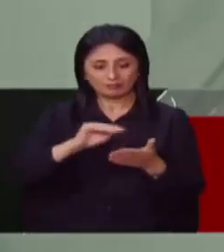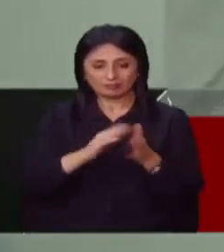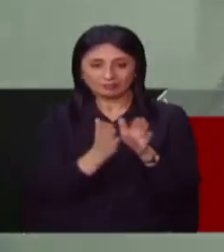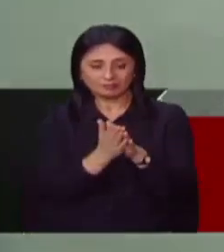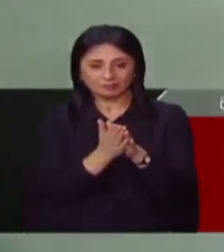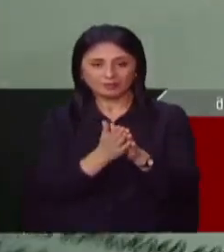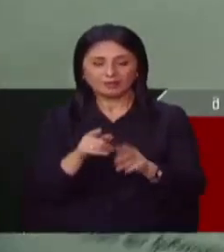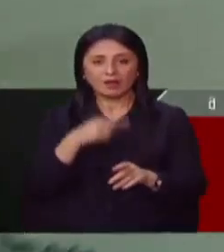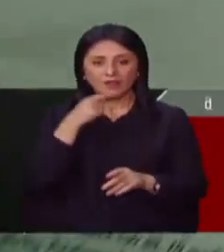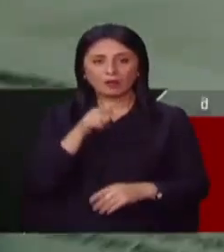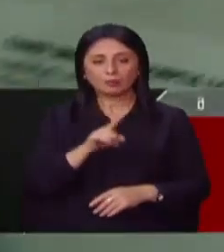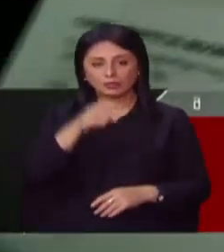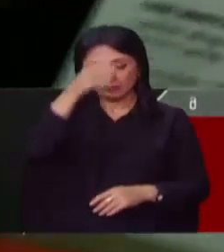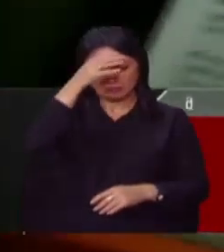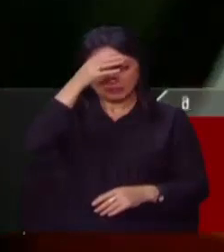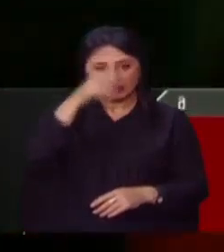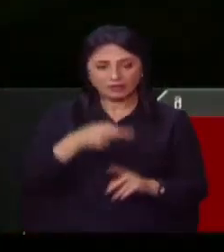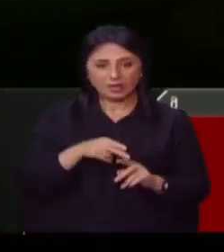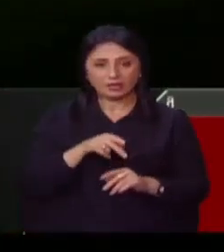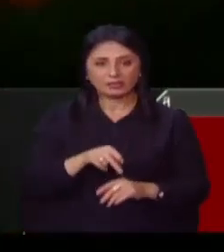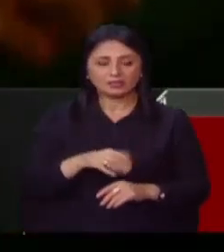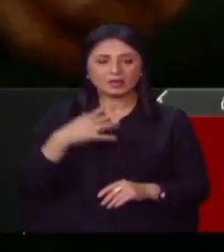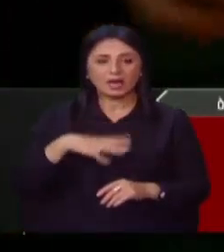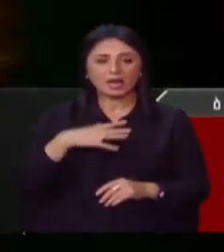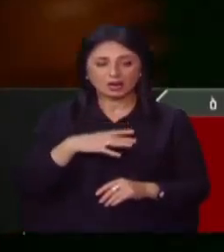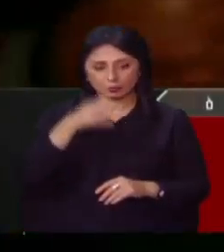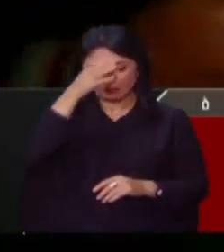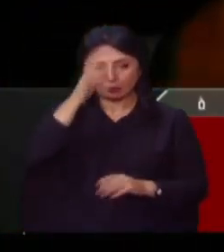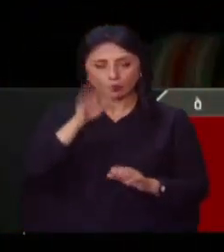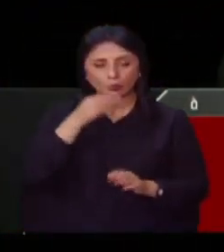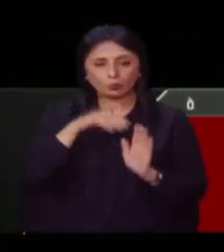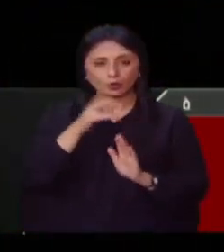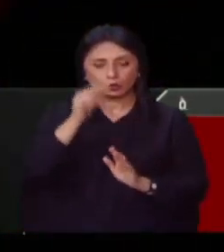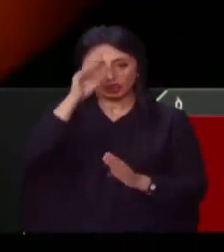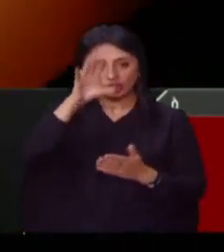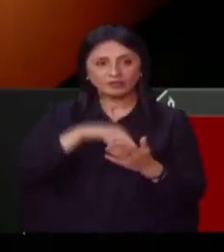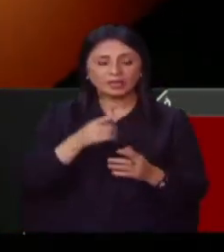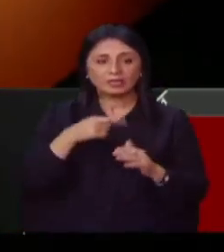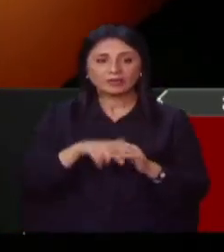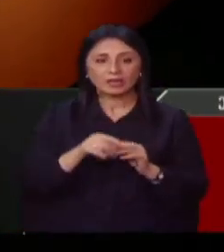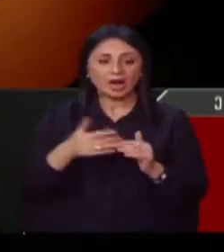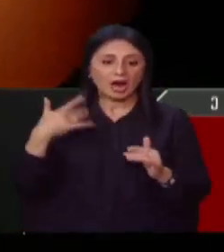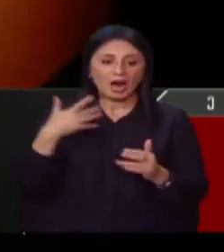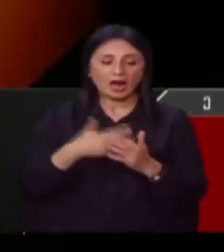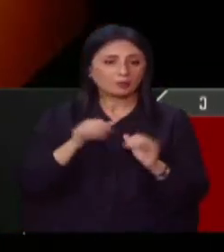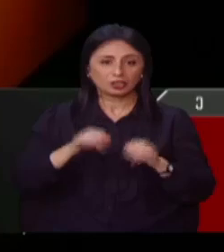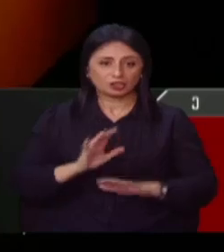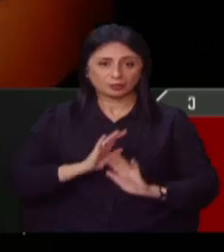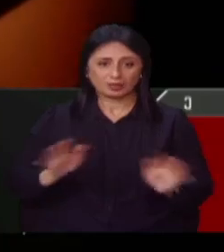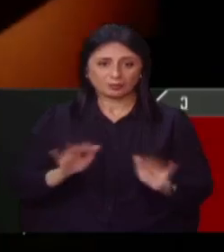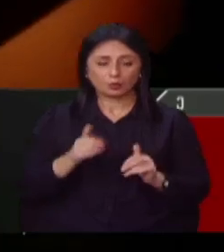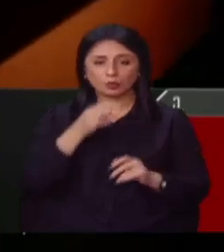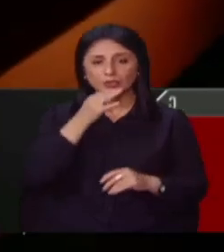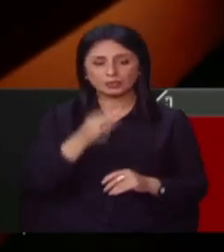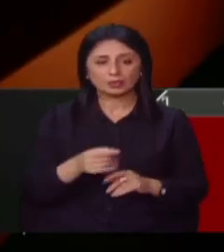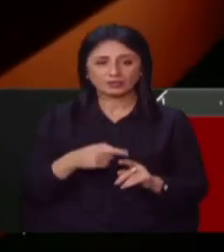sau barut sa uam poptrum metnerebma is cartul მეცნიერება უფრო უკეთუნდა შეისწავლონ, რადგან აქამდე ამის შესაძლებლობა არ ჰქონდათ, როგორც